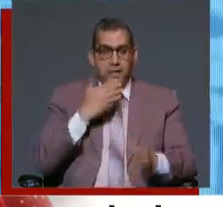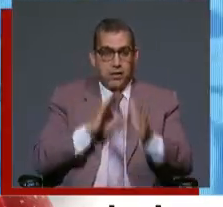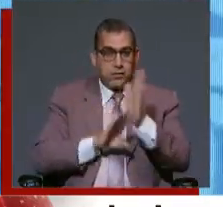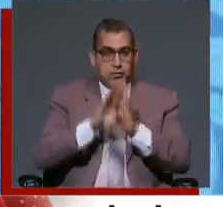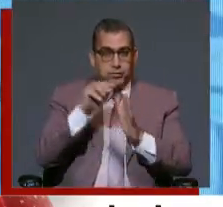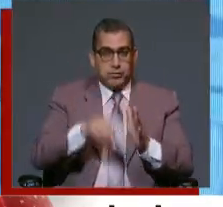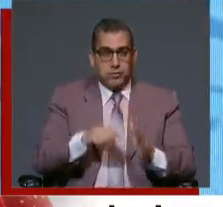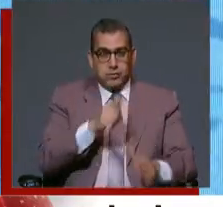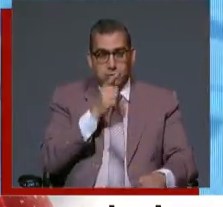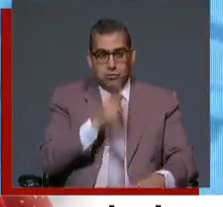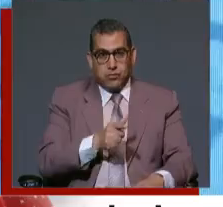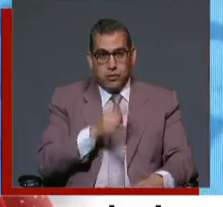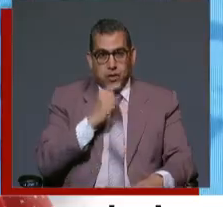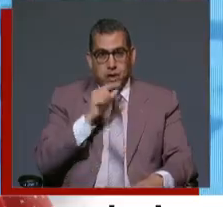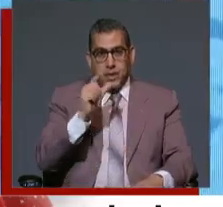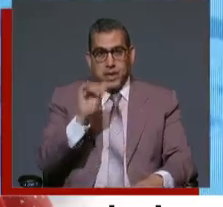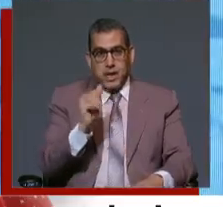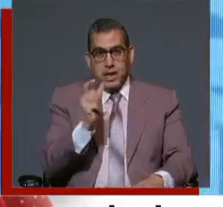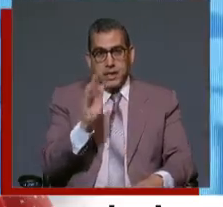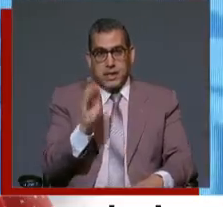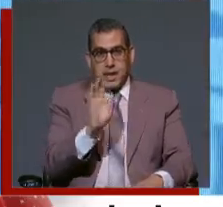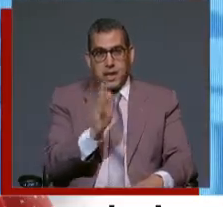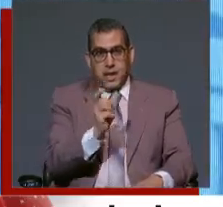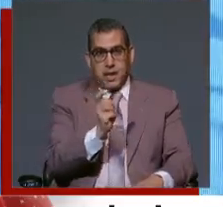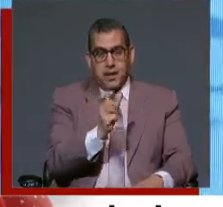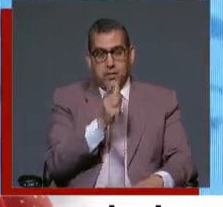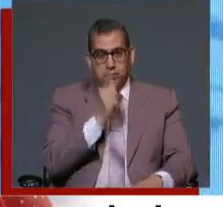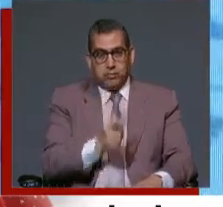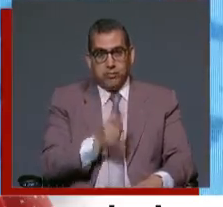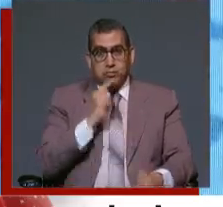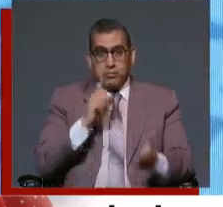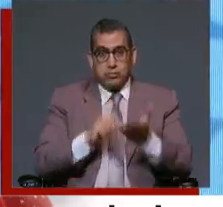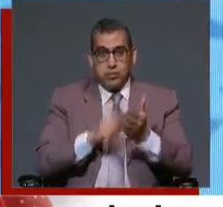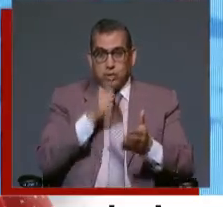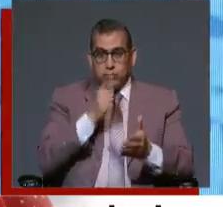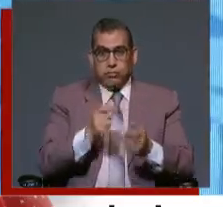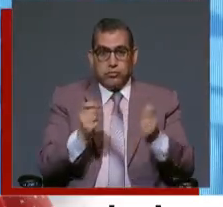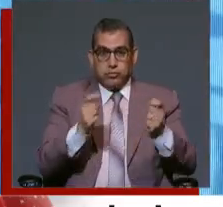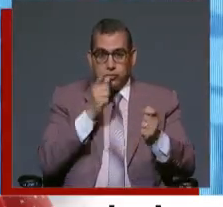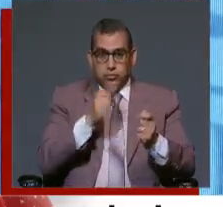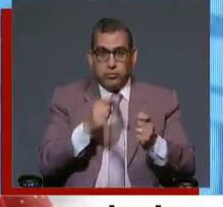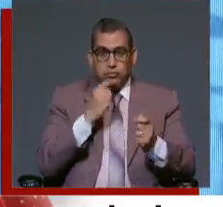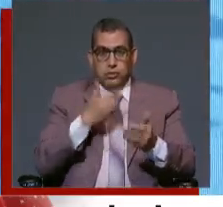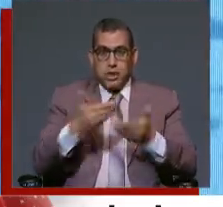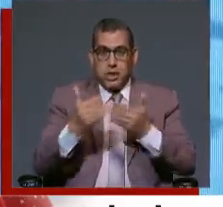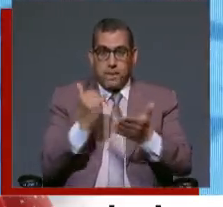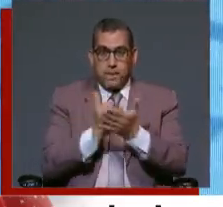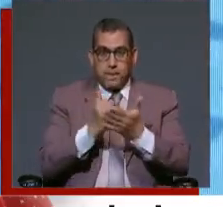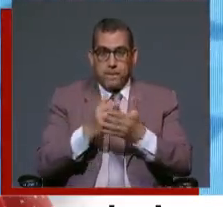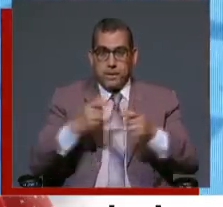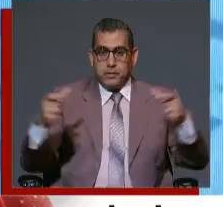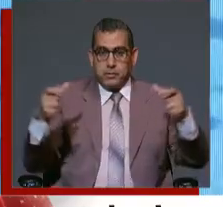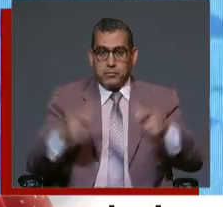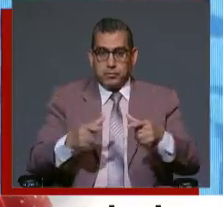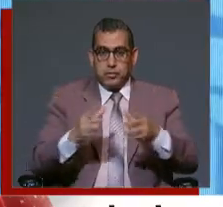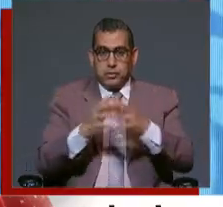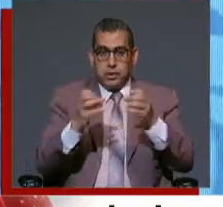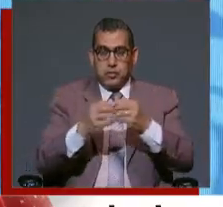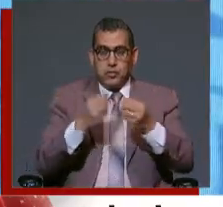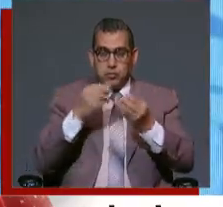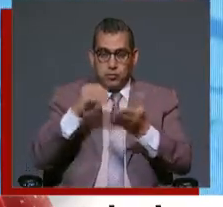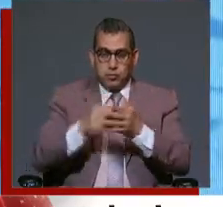البروفيسور فينسنت مهيلي، والذي سيتفضل الآن بإدارة فعاليات الجلسة